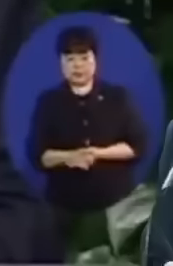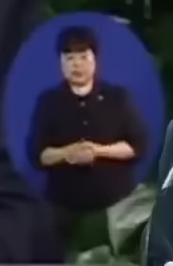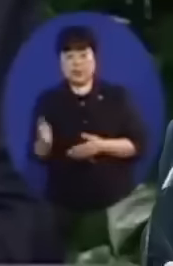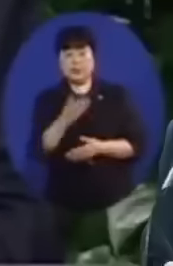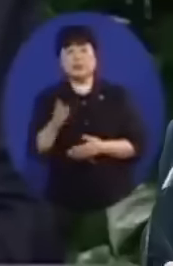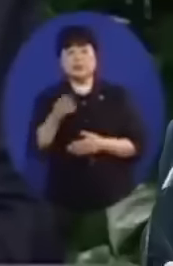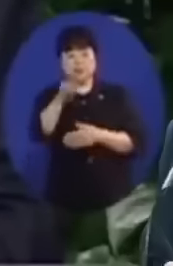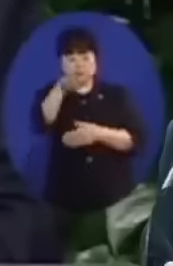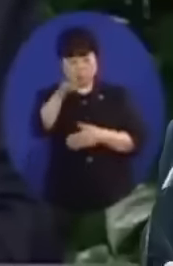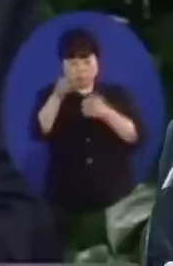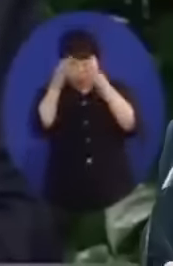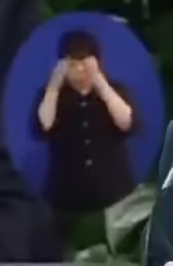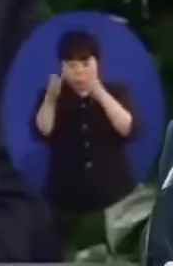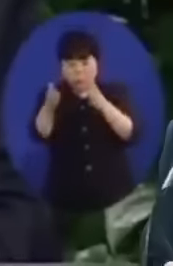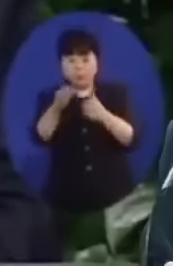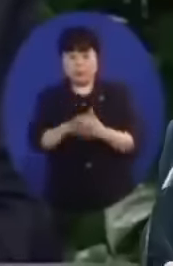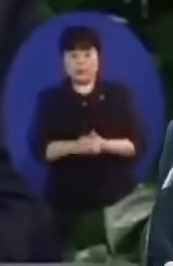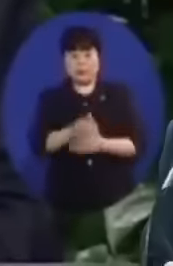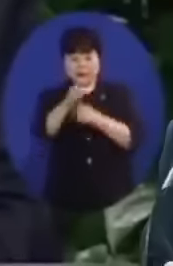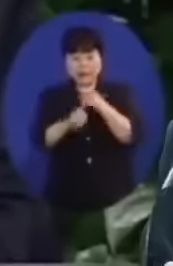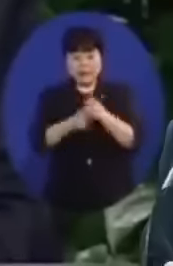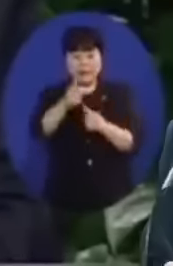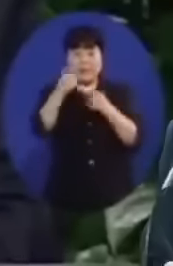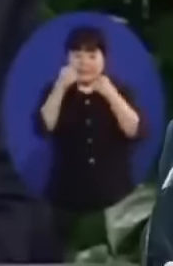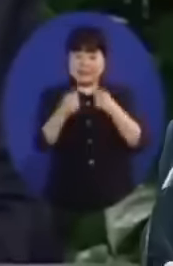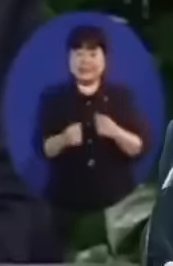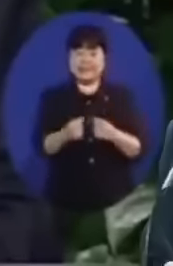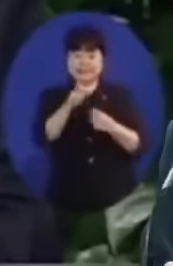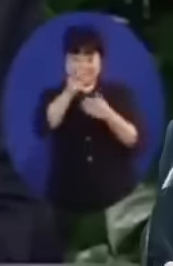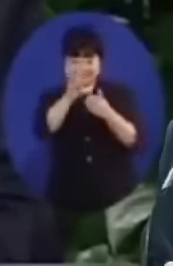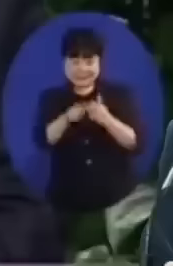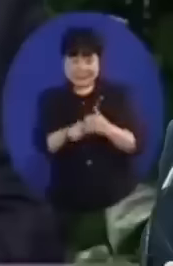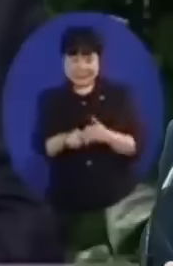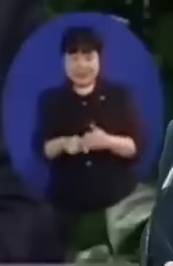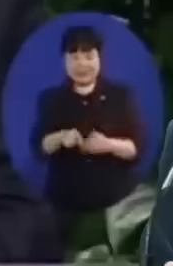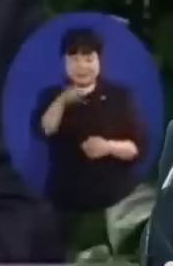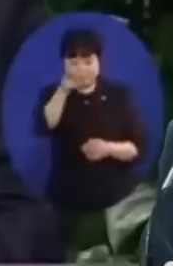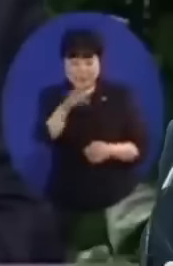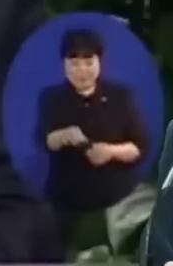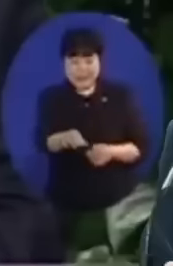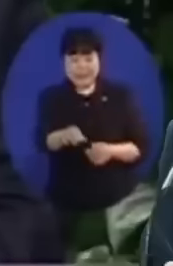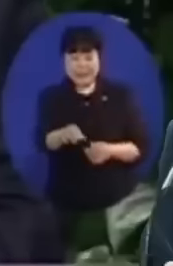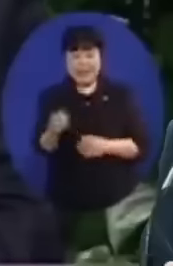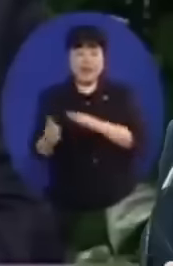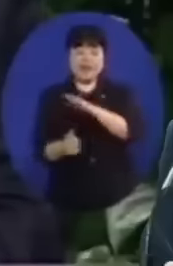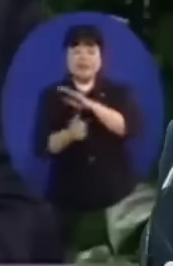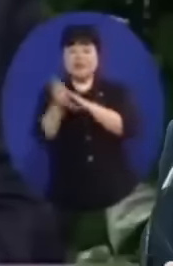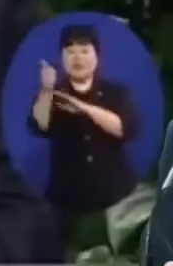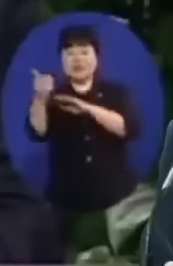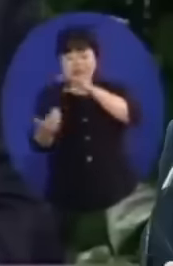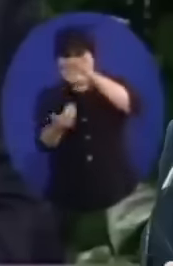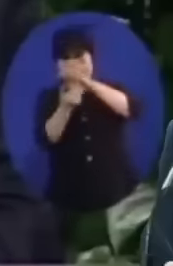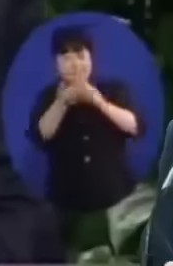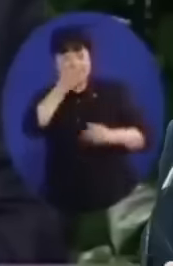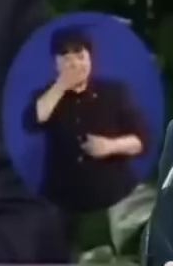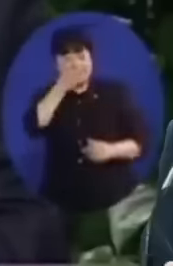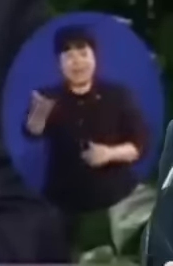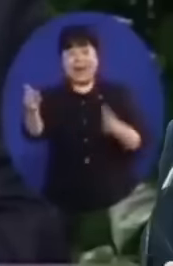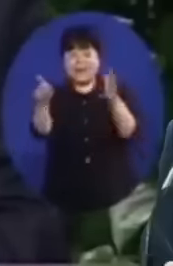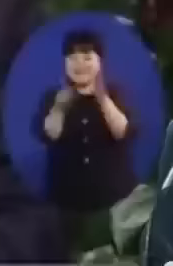빈 공간을 바라보고도 하나님이 계시면 그 공간에 소망이 이루어지게 되는